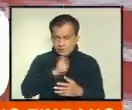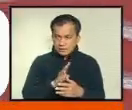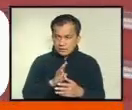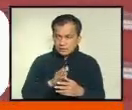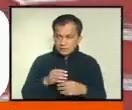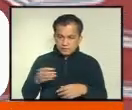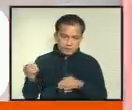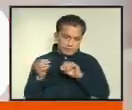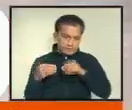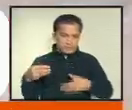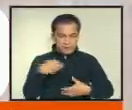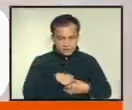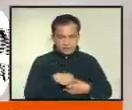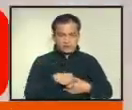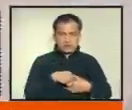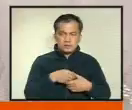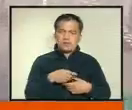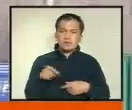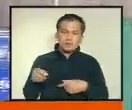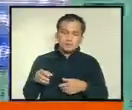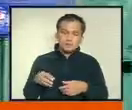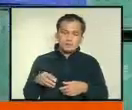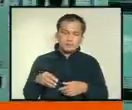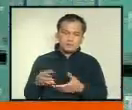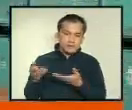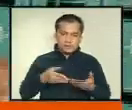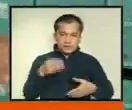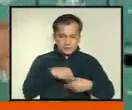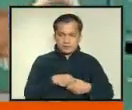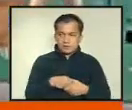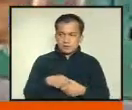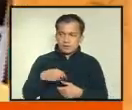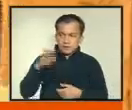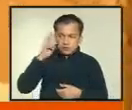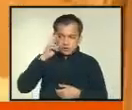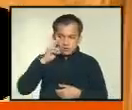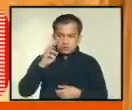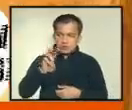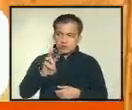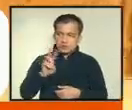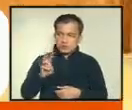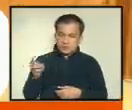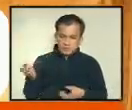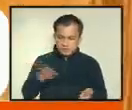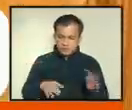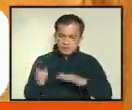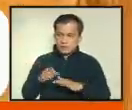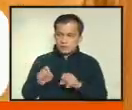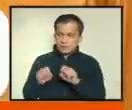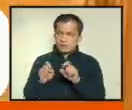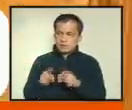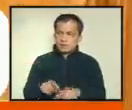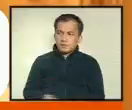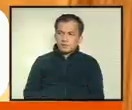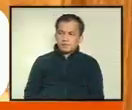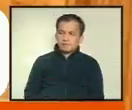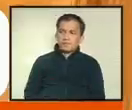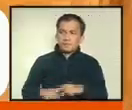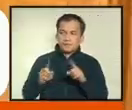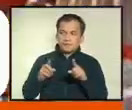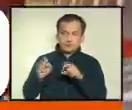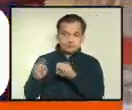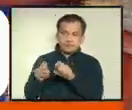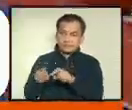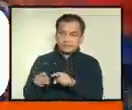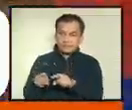nandito na sa loob. Si Mang Romeo naman, Miyerkules pa lang daw, magliligpit na ng mga pambenta. Sa halip na